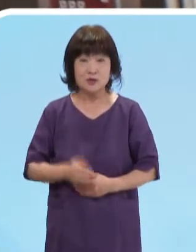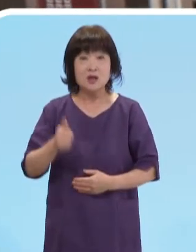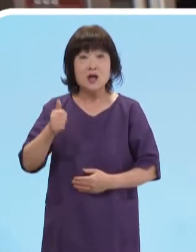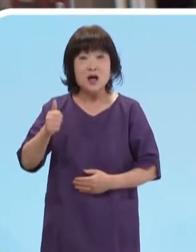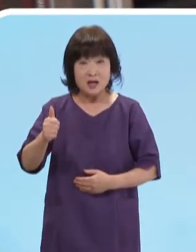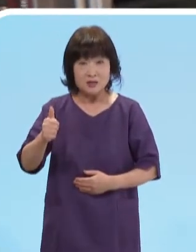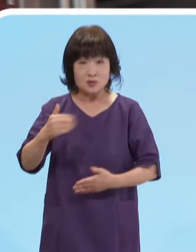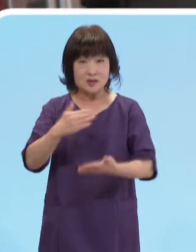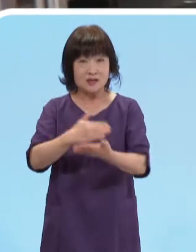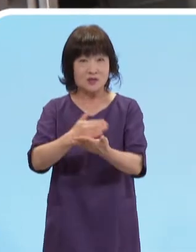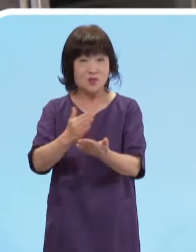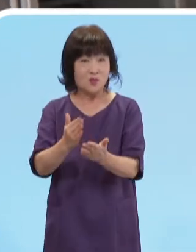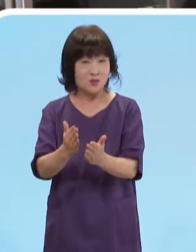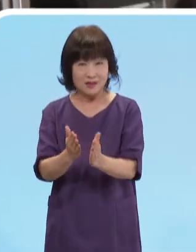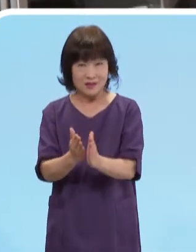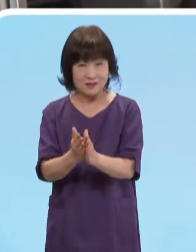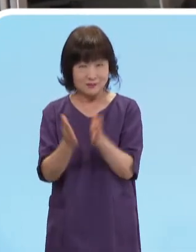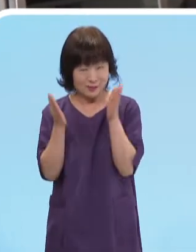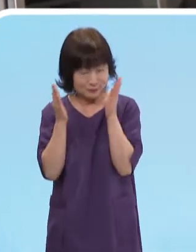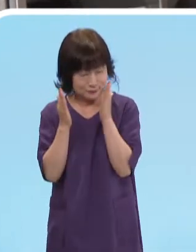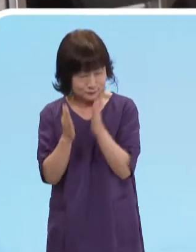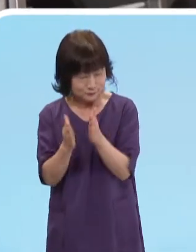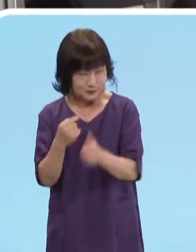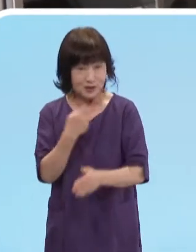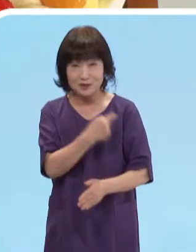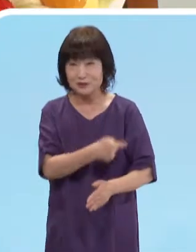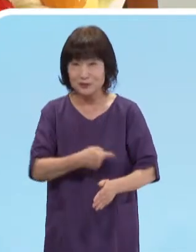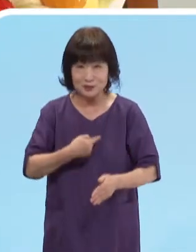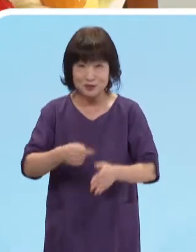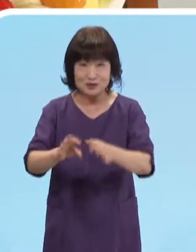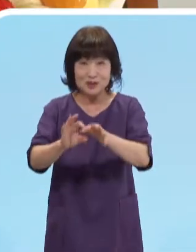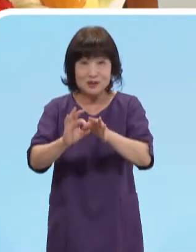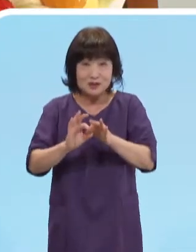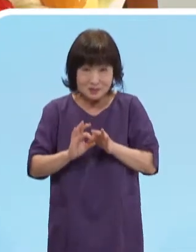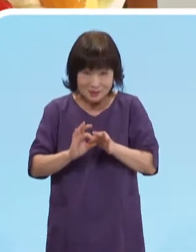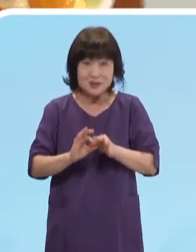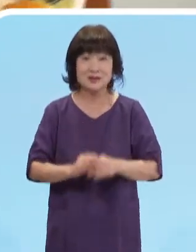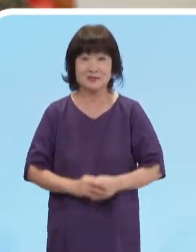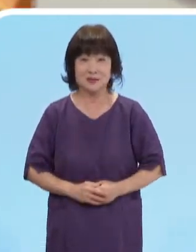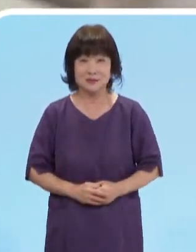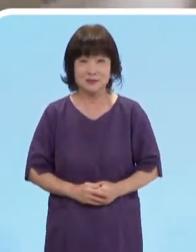愛野さんのケーキへの思いが伝わってきますね。